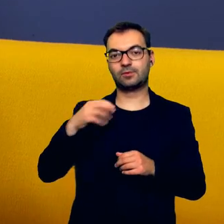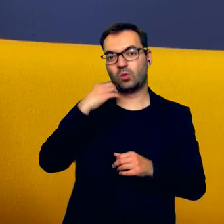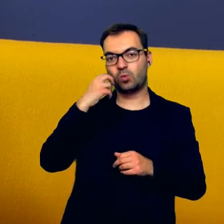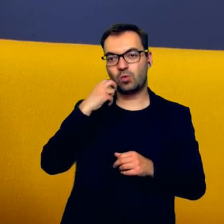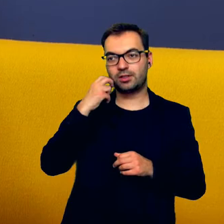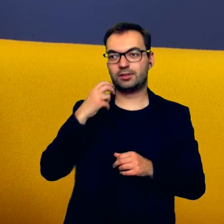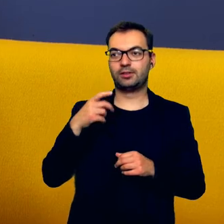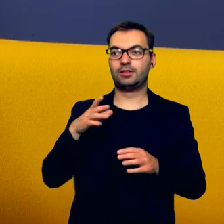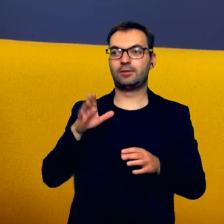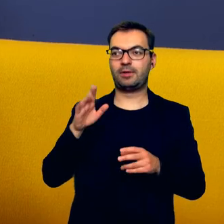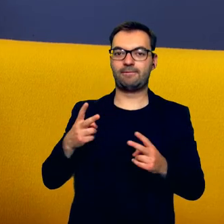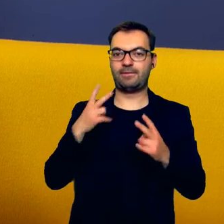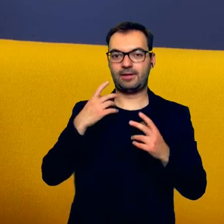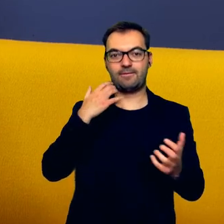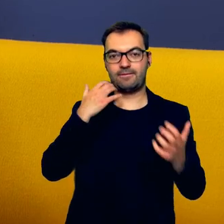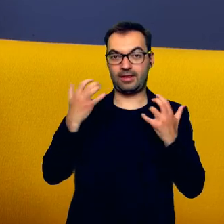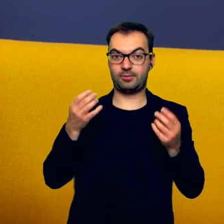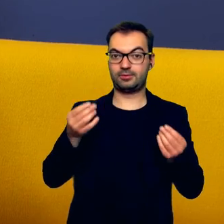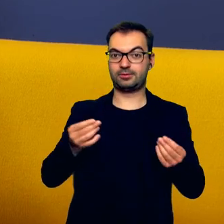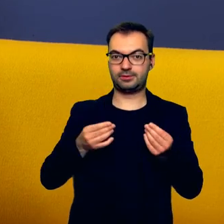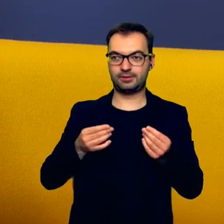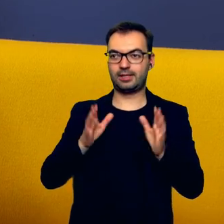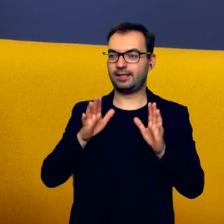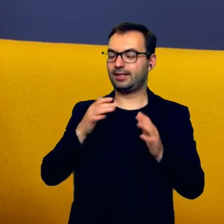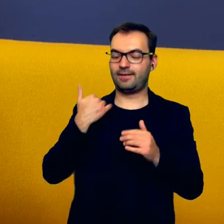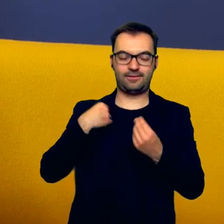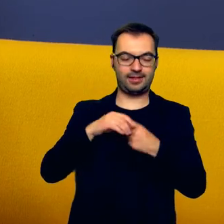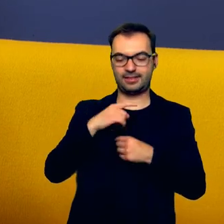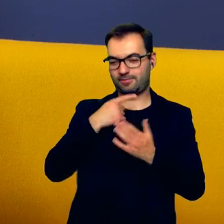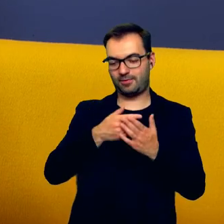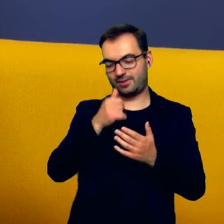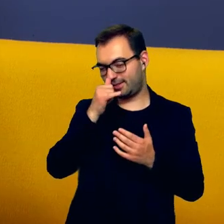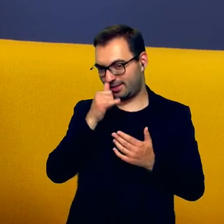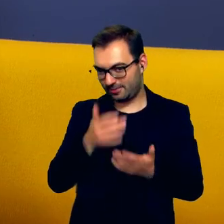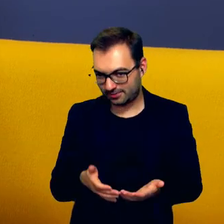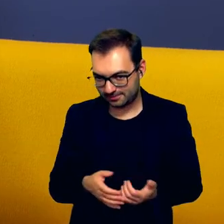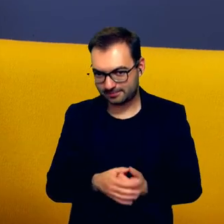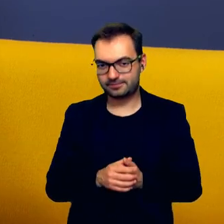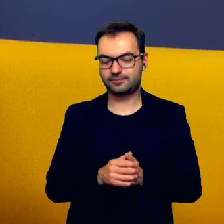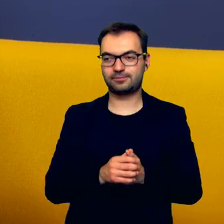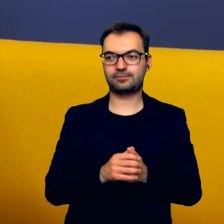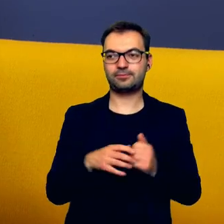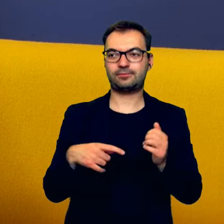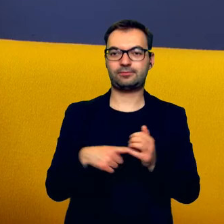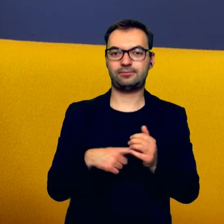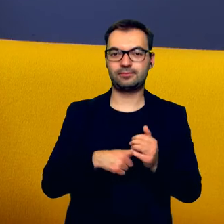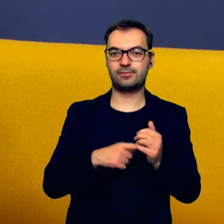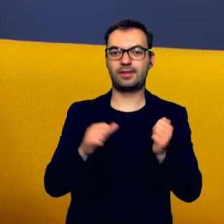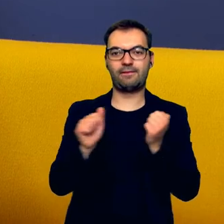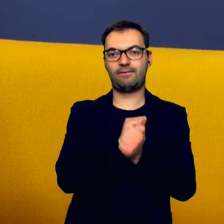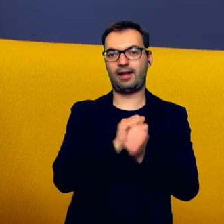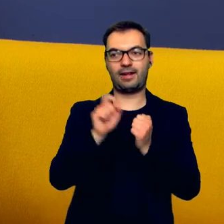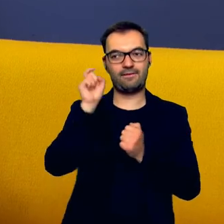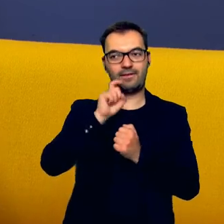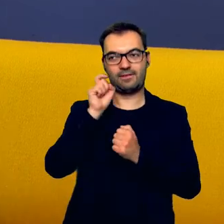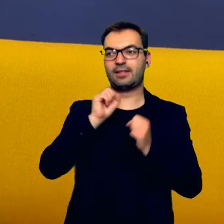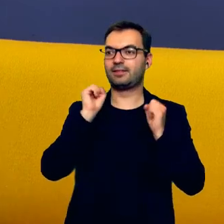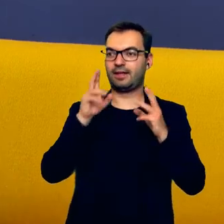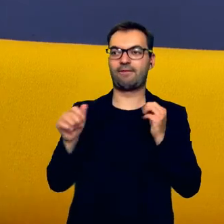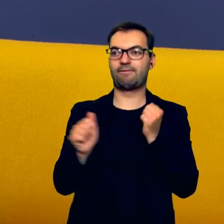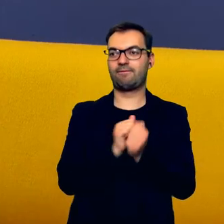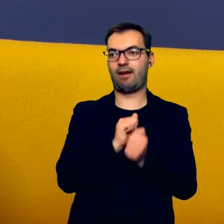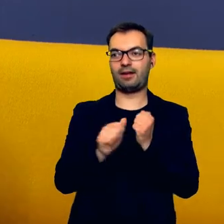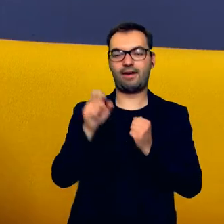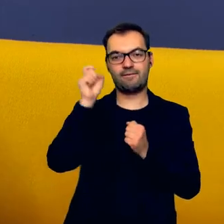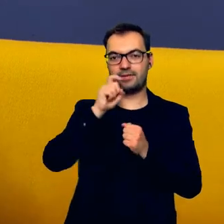Rumunii no, otrzymuje pewną ważną wiadomość, ale zbyt wiele nie zdradzajmy. To jest walka wywiadów. Tak, walka